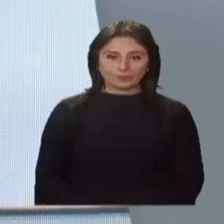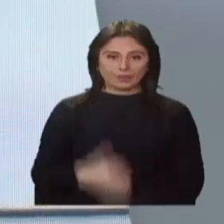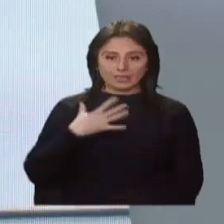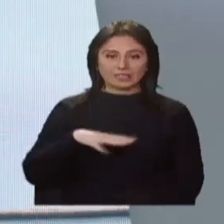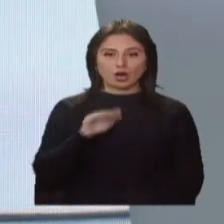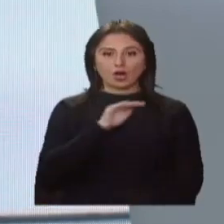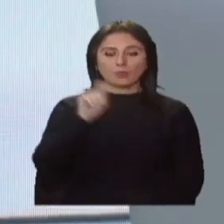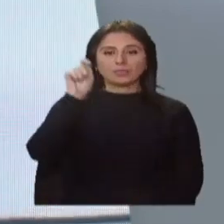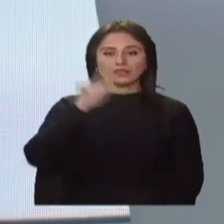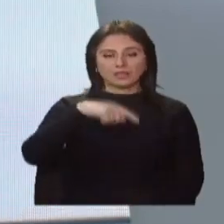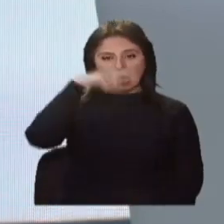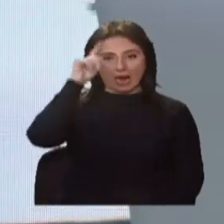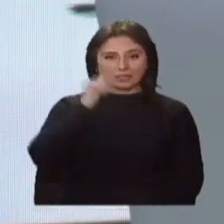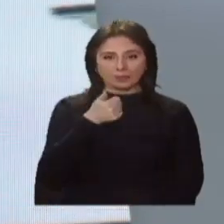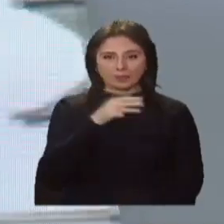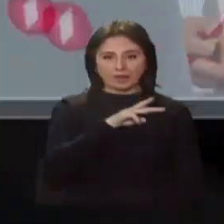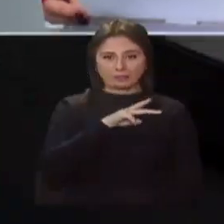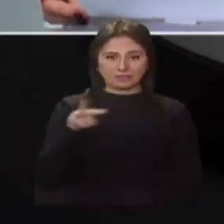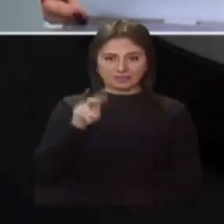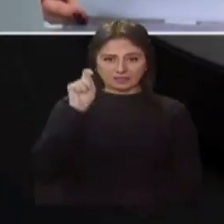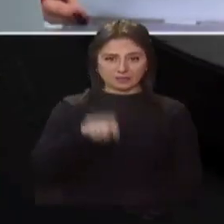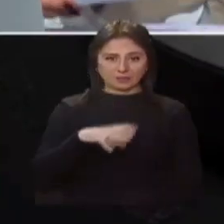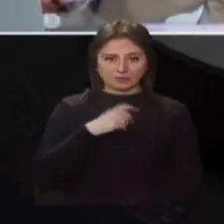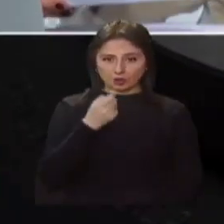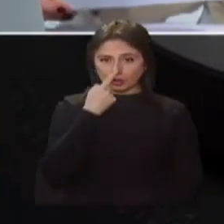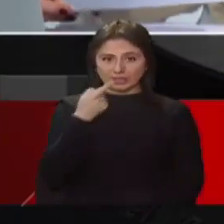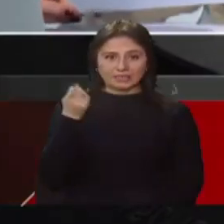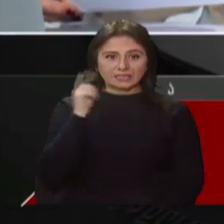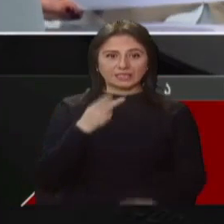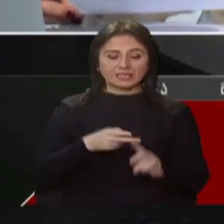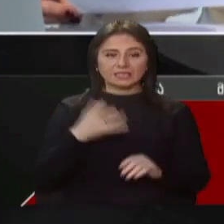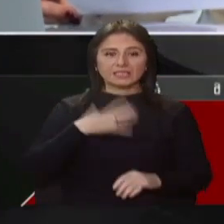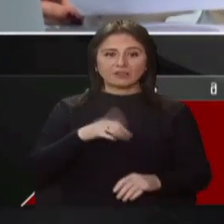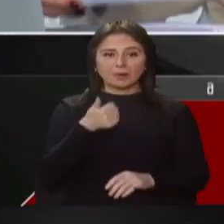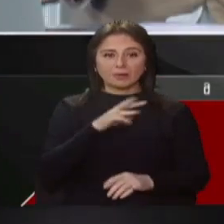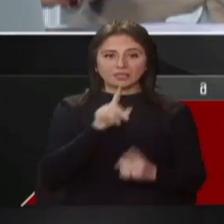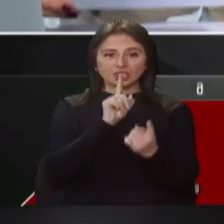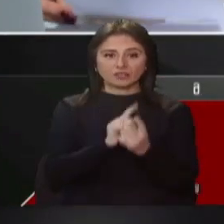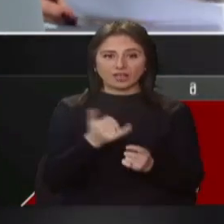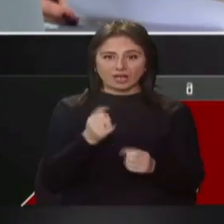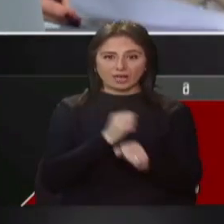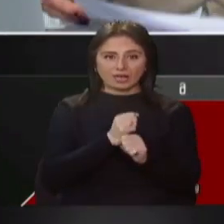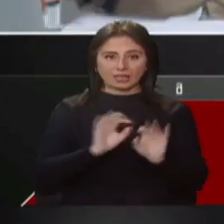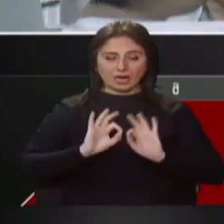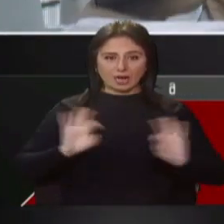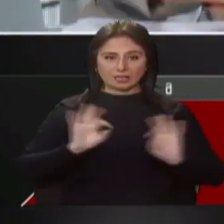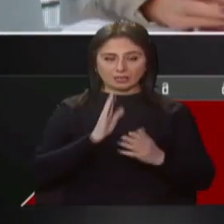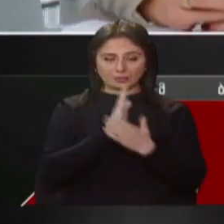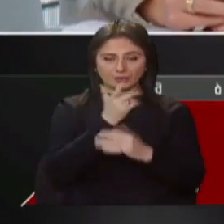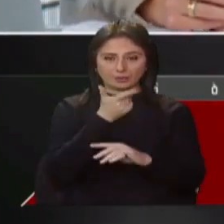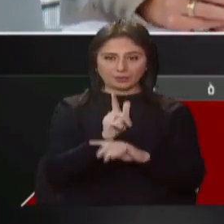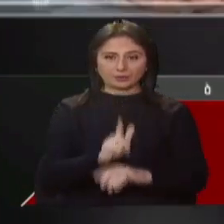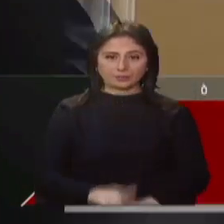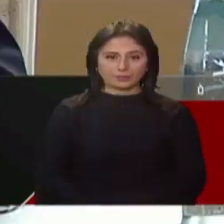საქართველოს ოფიციალური ვიზიტით აზერბაიჯანის პრემიერ-მინისტრი ეწვია ცოტა ხნის წინ ის საქართველოს პრემიერ შეხვდა ახლა კეთდება განცხადებები პირდაპირ